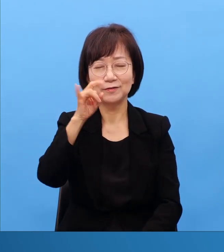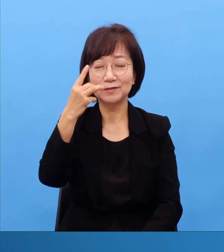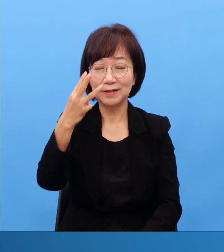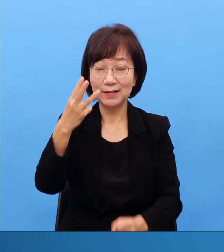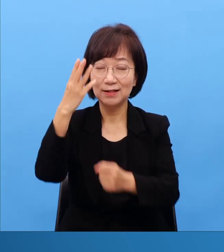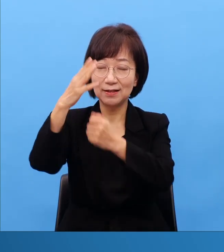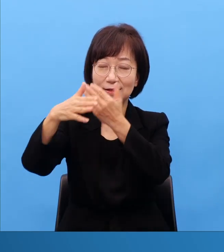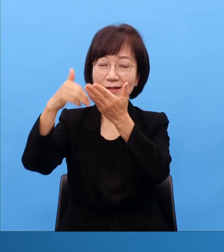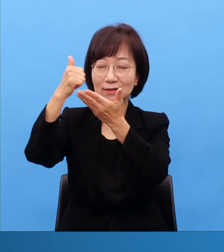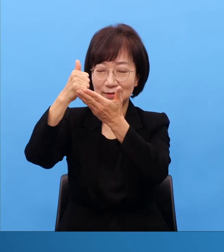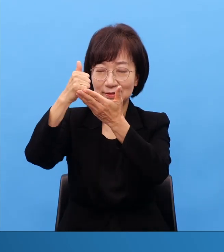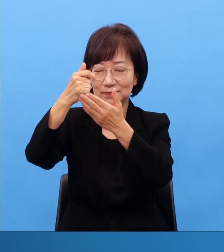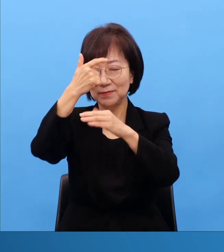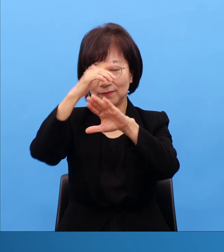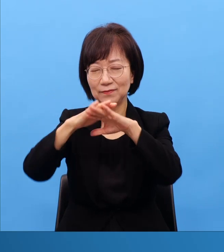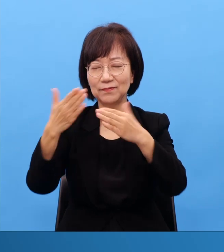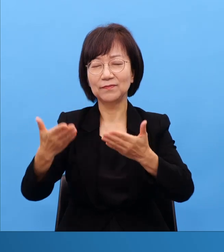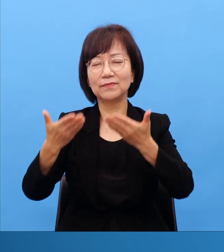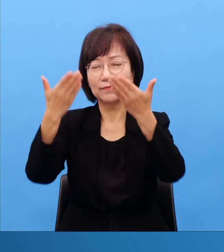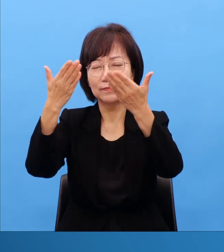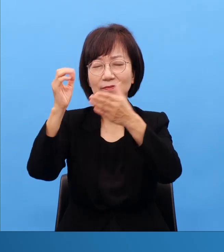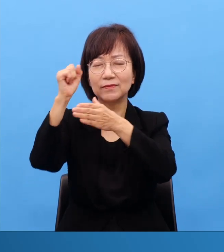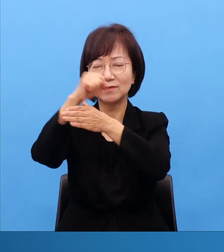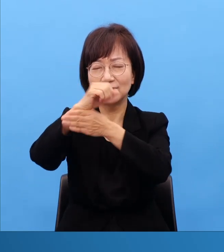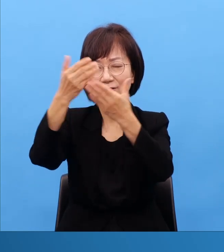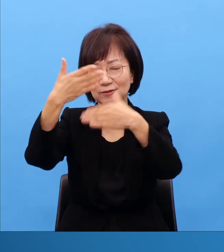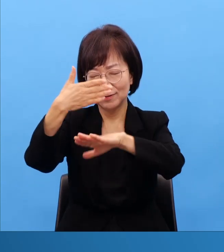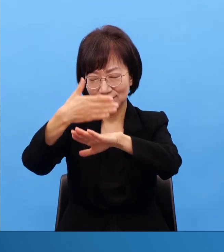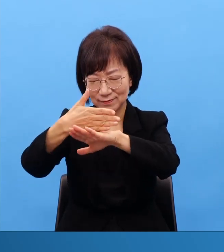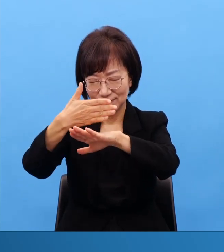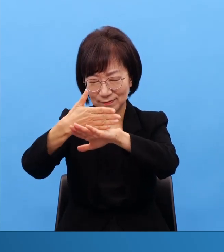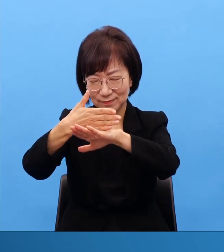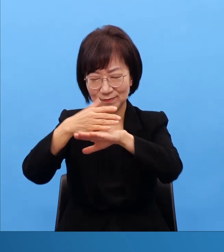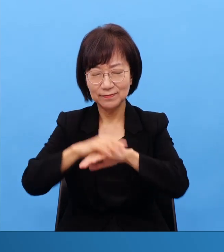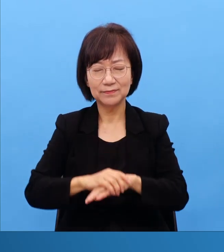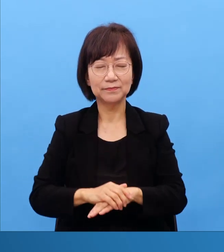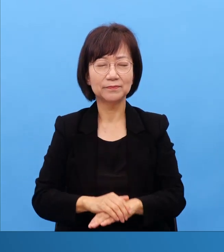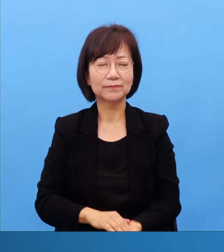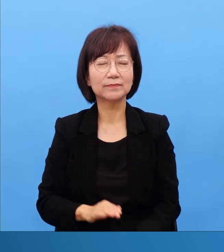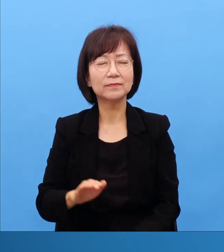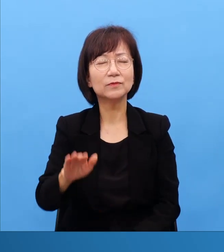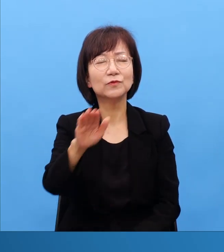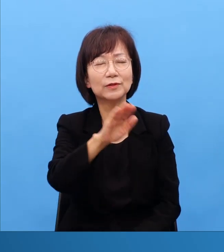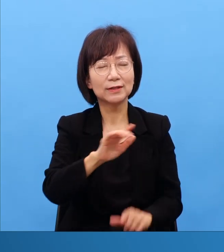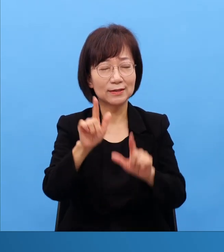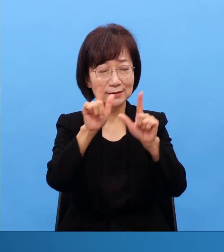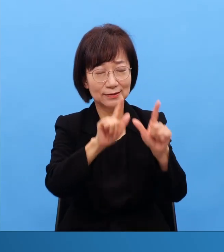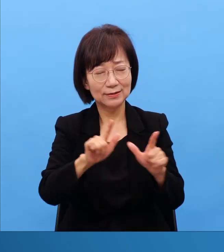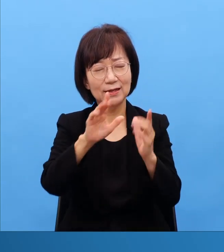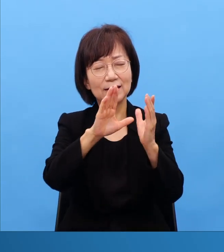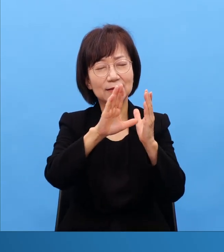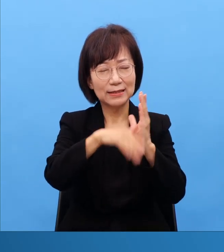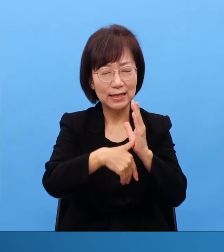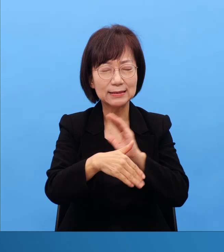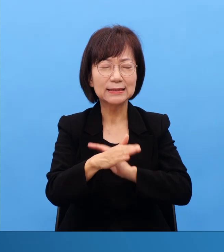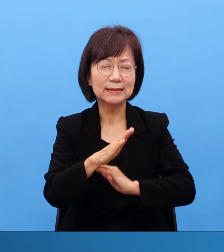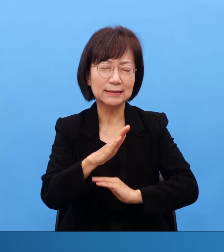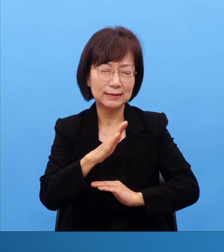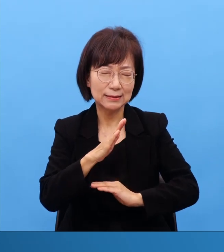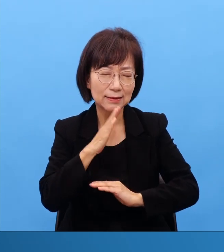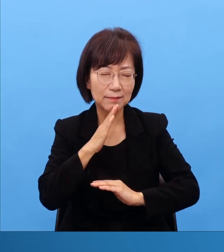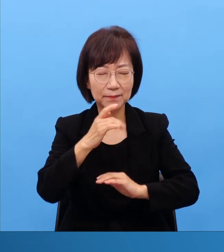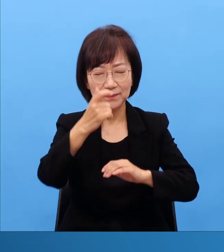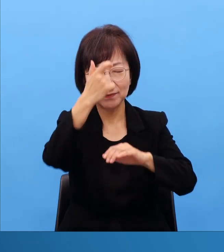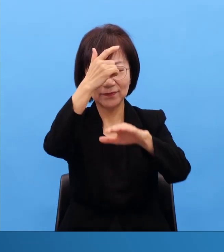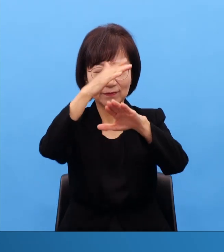us to worship you, Emmanuel God, who is living with us even now. 우리 삶에서 참된 예배가 온전히 회복되어지는